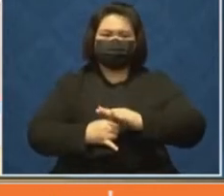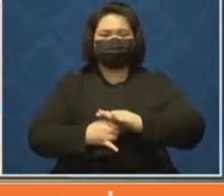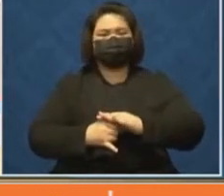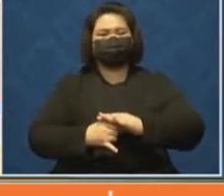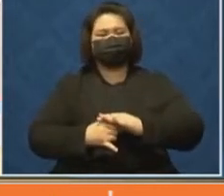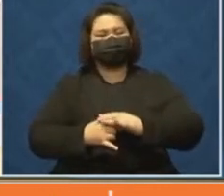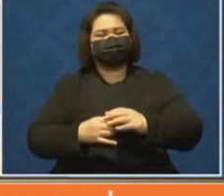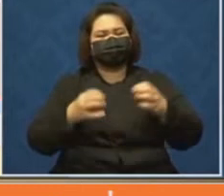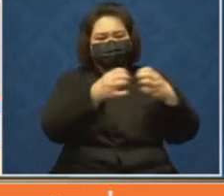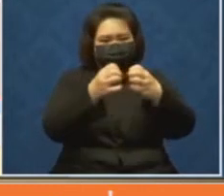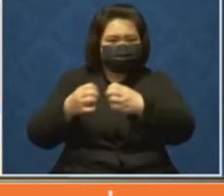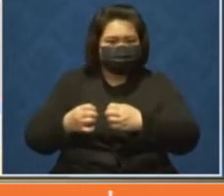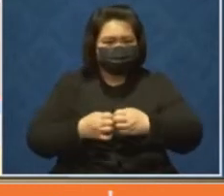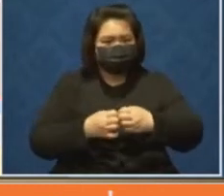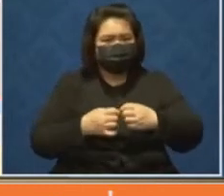็รแบบ